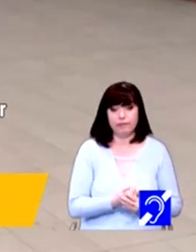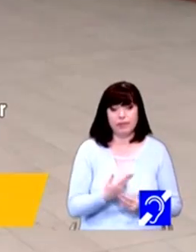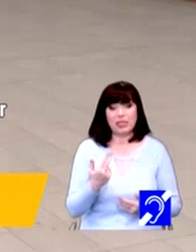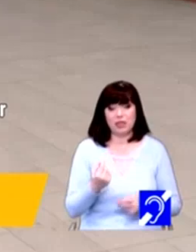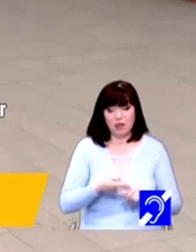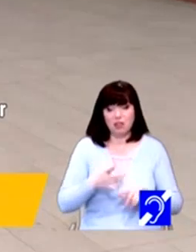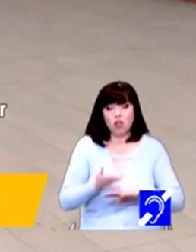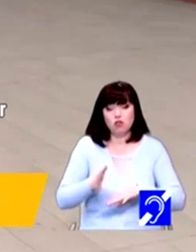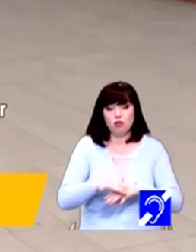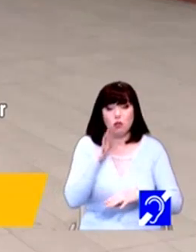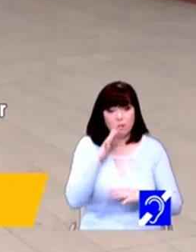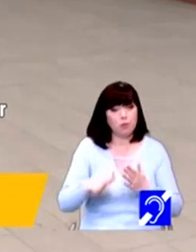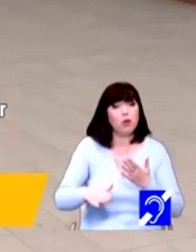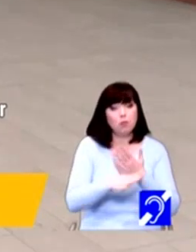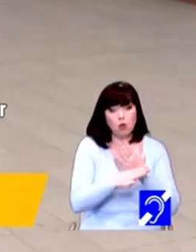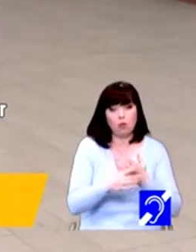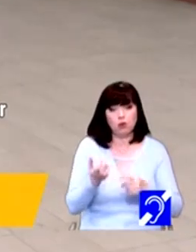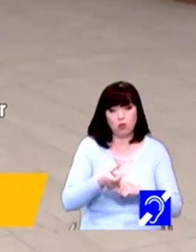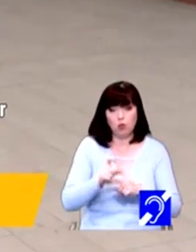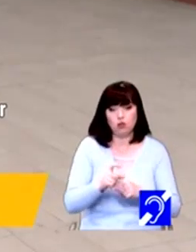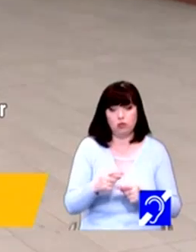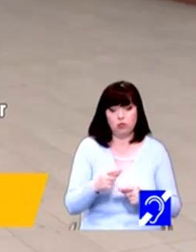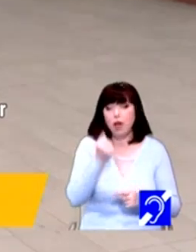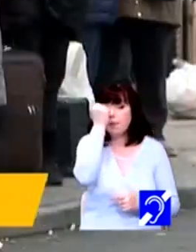это тяжелое время, помощь очень, конечно.